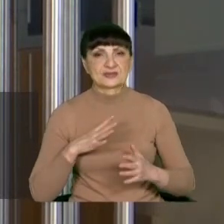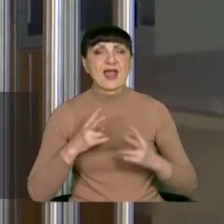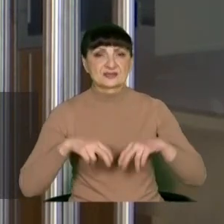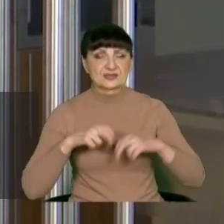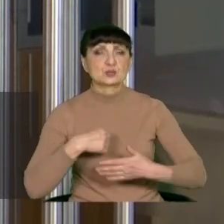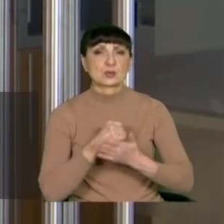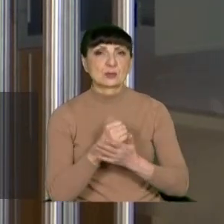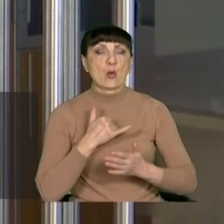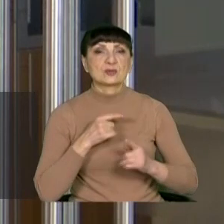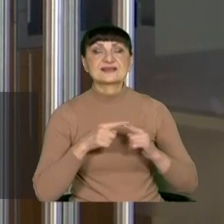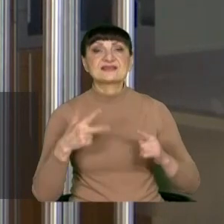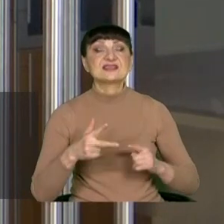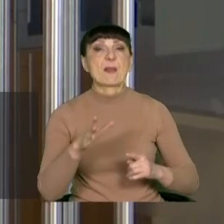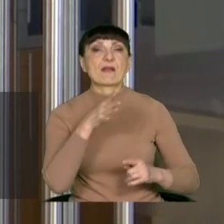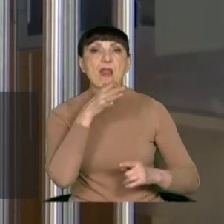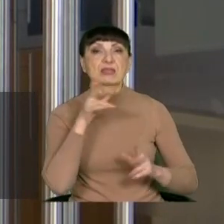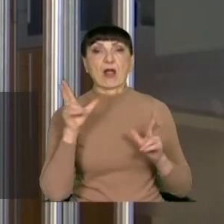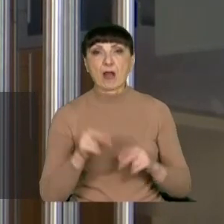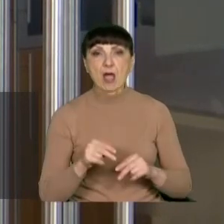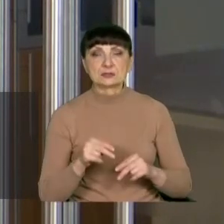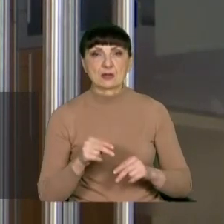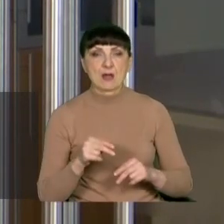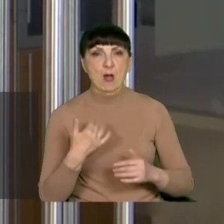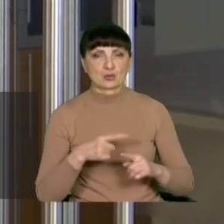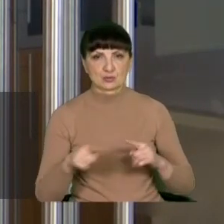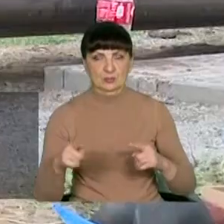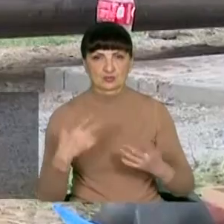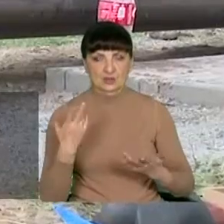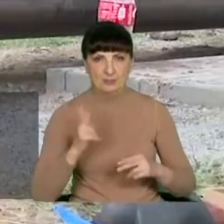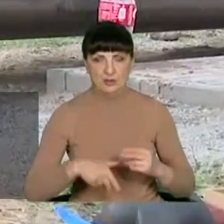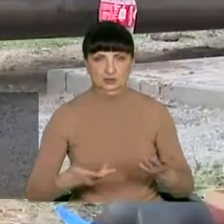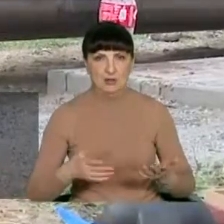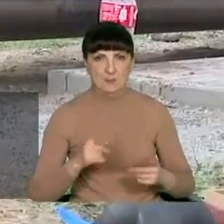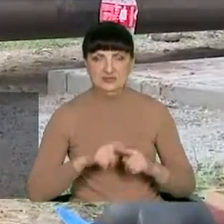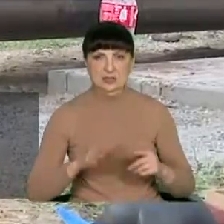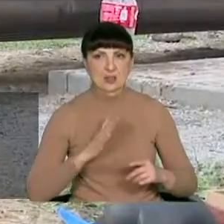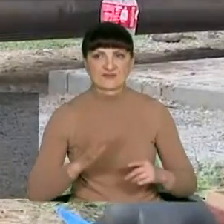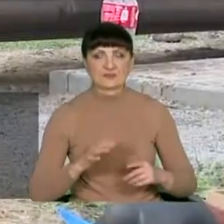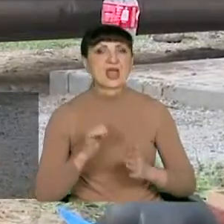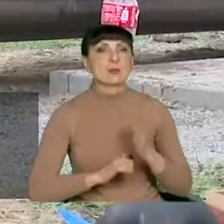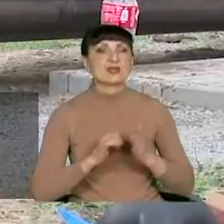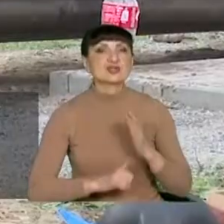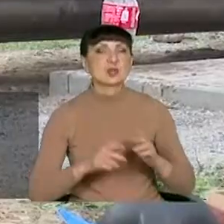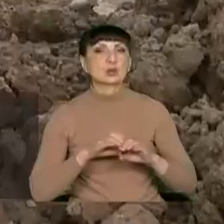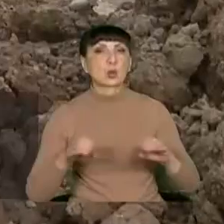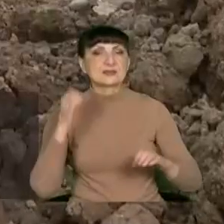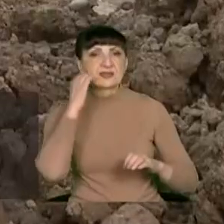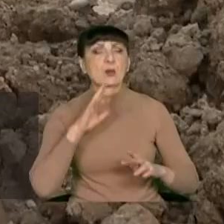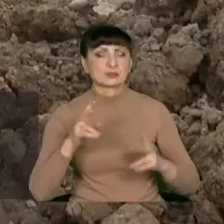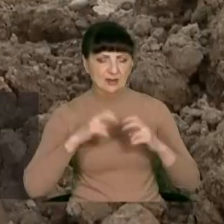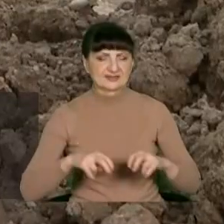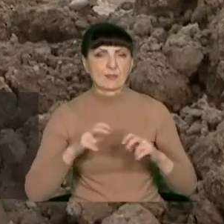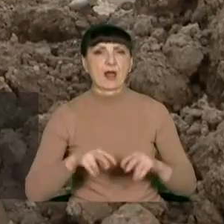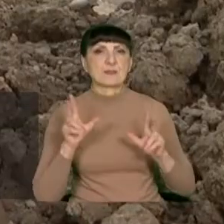идее, гарантия длится 5 лет. Уже, получается, за это время гарантия прошла. В причинах неисправности труб тепловики пообещали